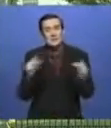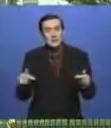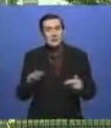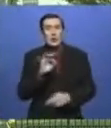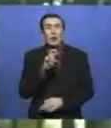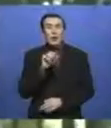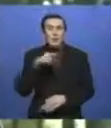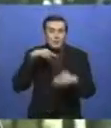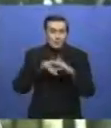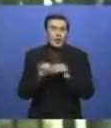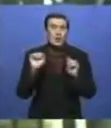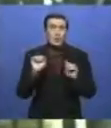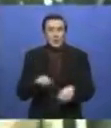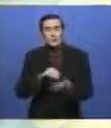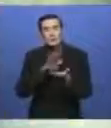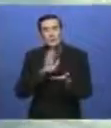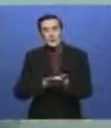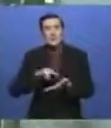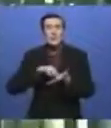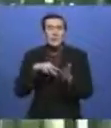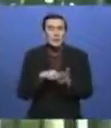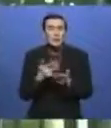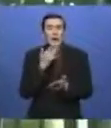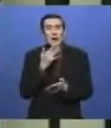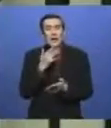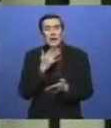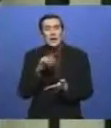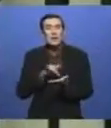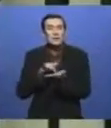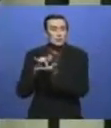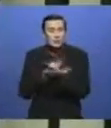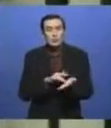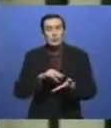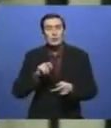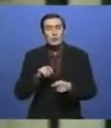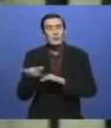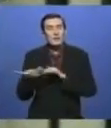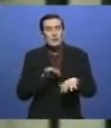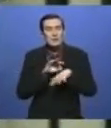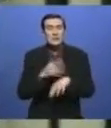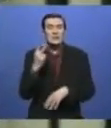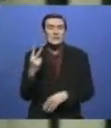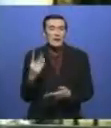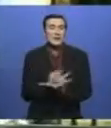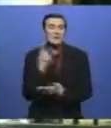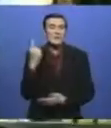обамы изнутри все же могут записаться на плановую экскурсию которая по традиции проводятся дважды в неделю